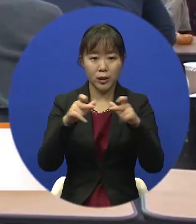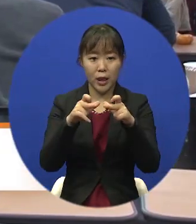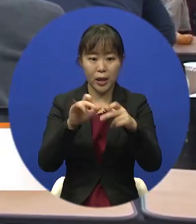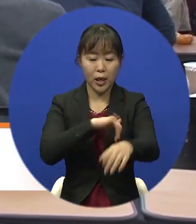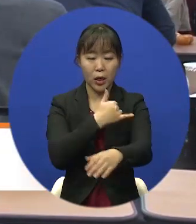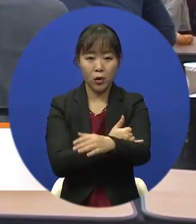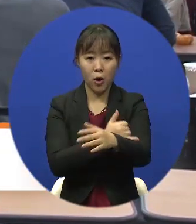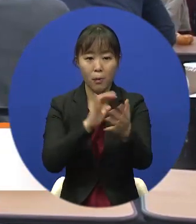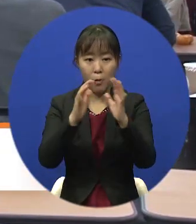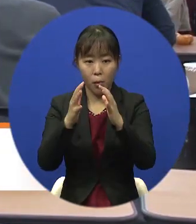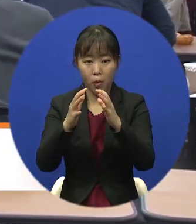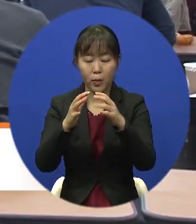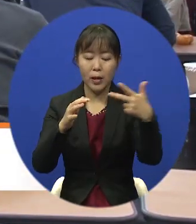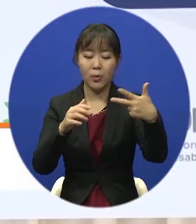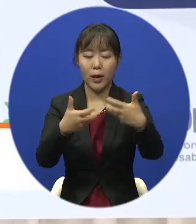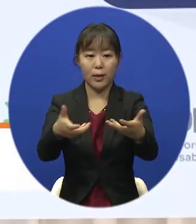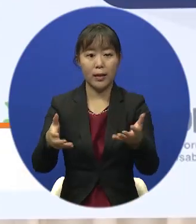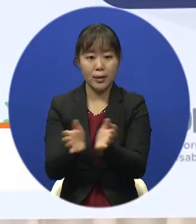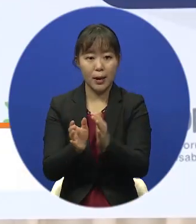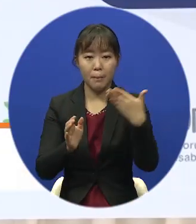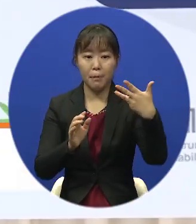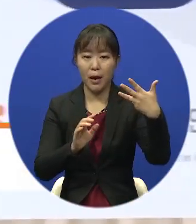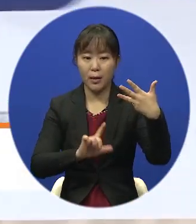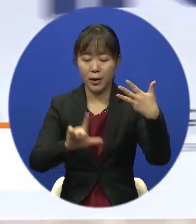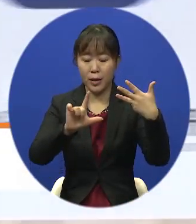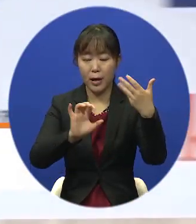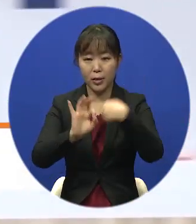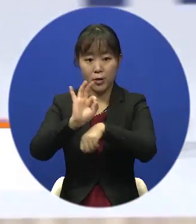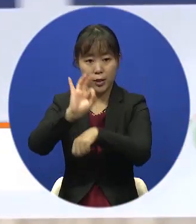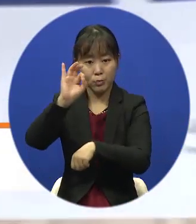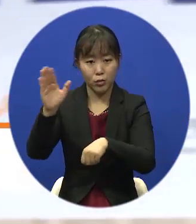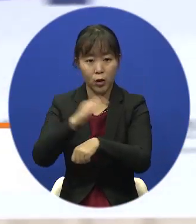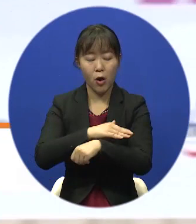한국장애인인권포럼 등 7개 단체가 지난 8일 오전 10시부터